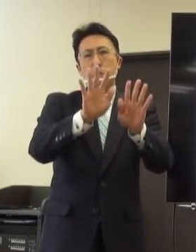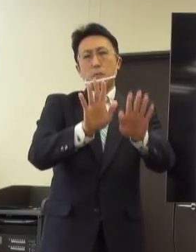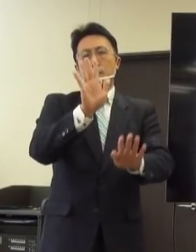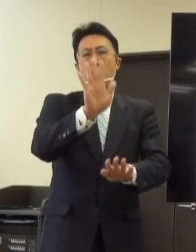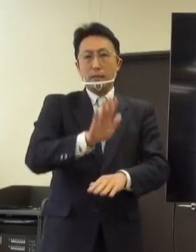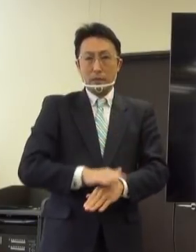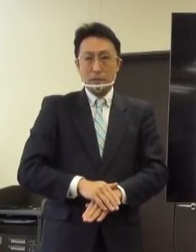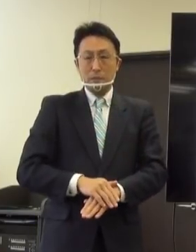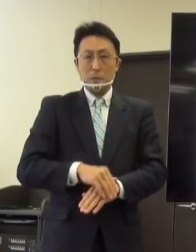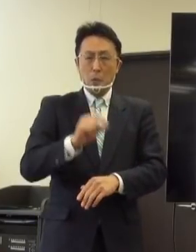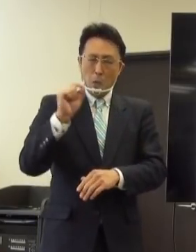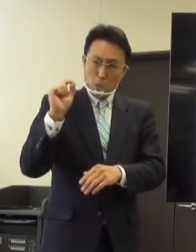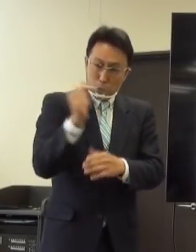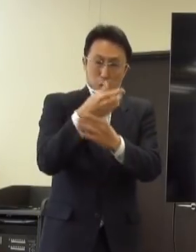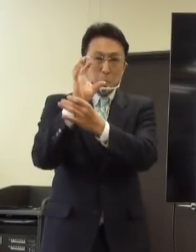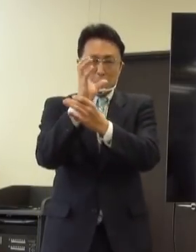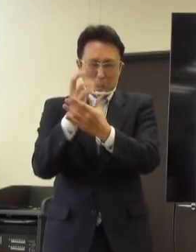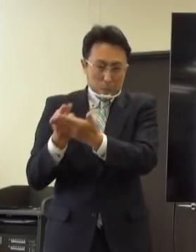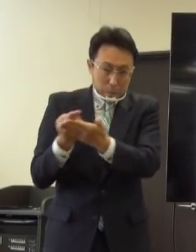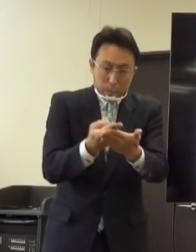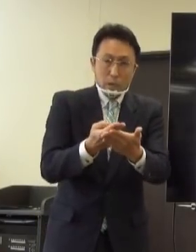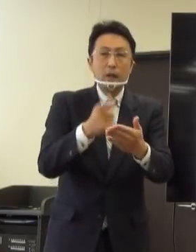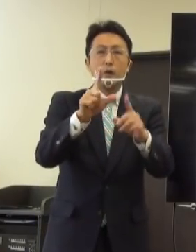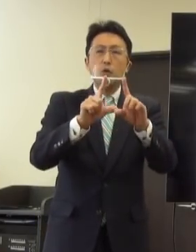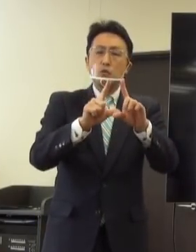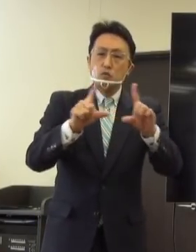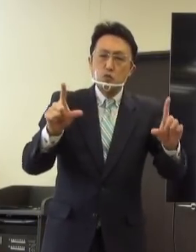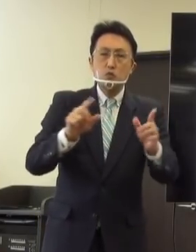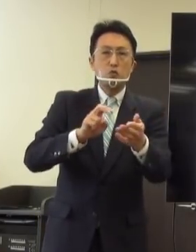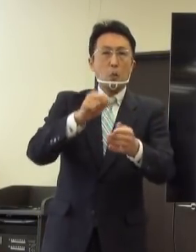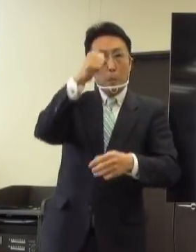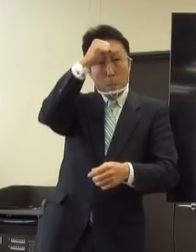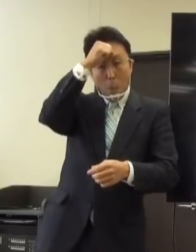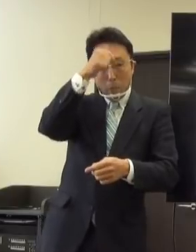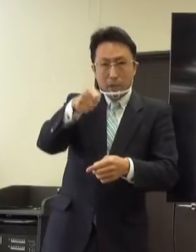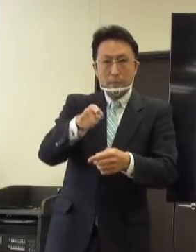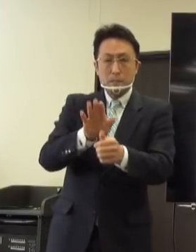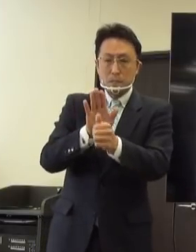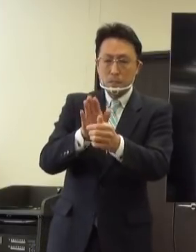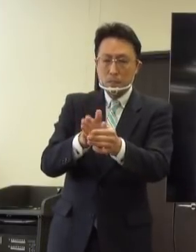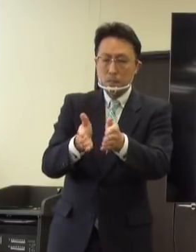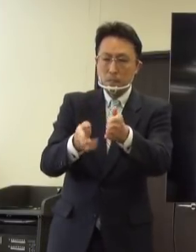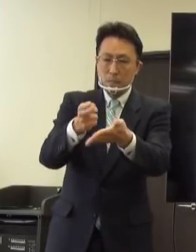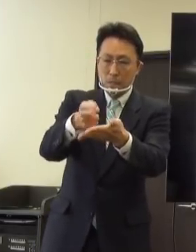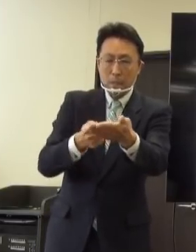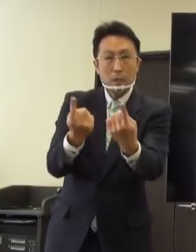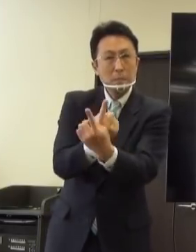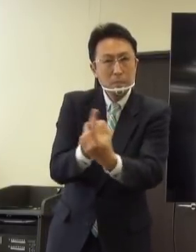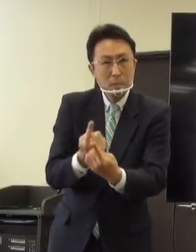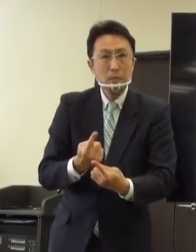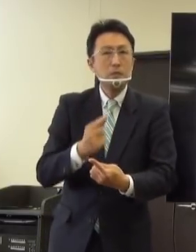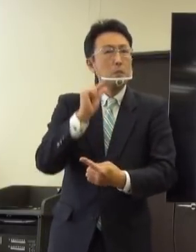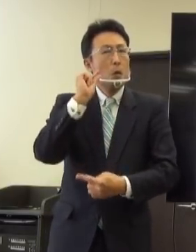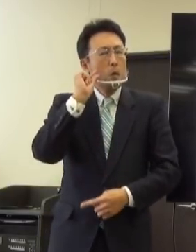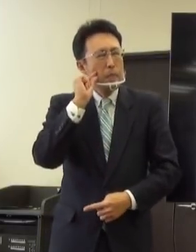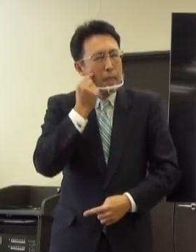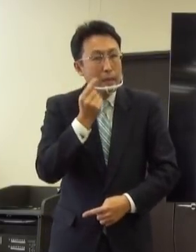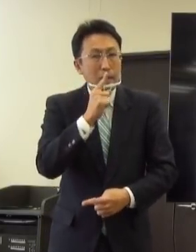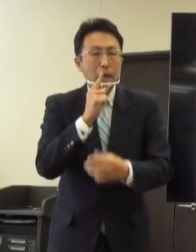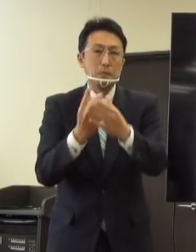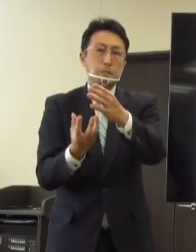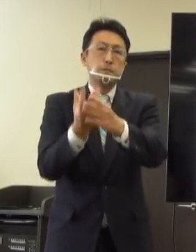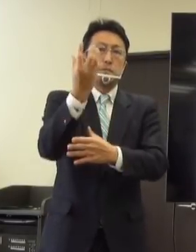急医療など命を守る通常の医療が行えなくなる恐れことも懸念されます。